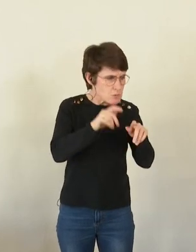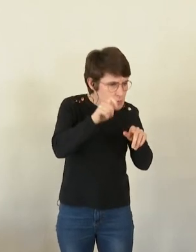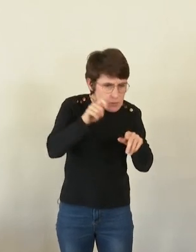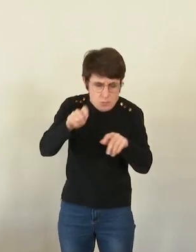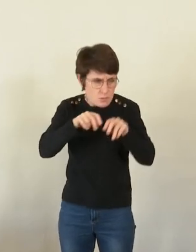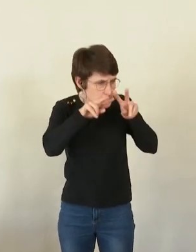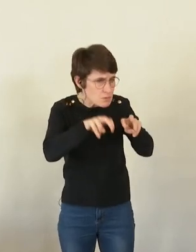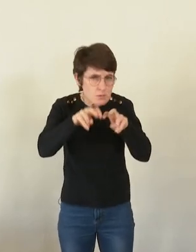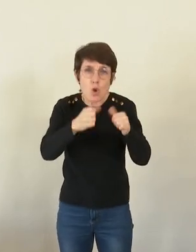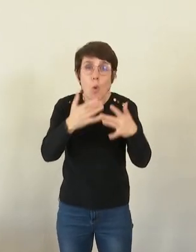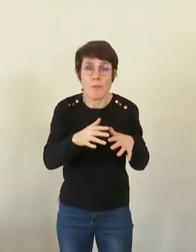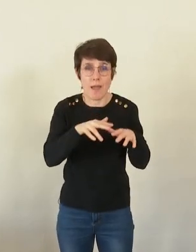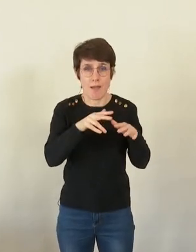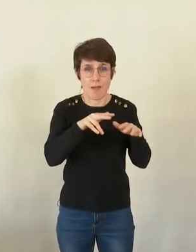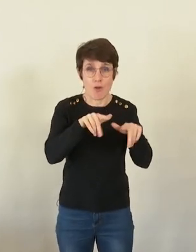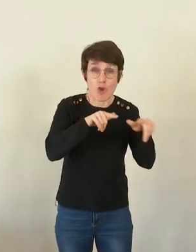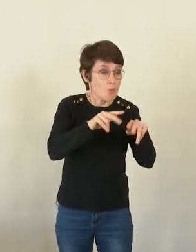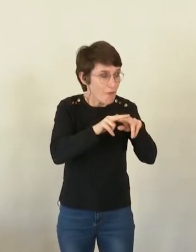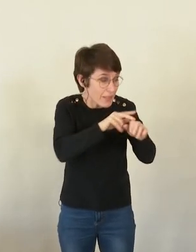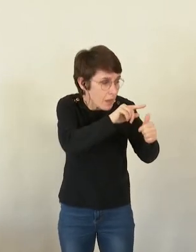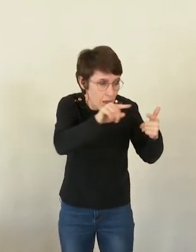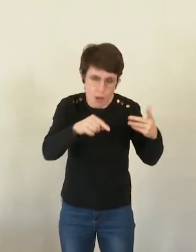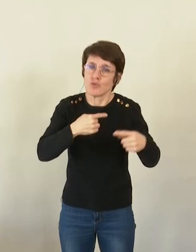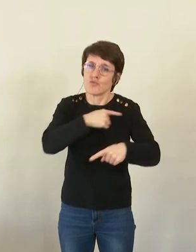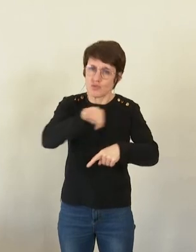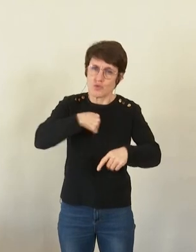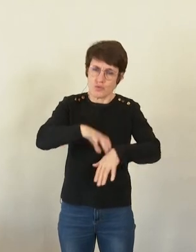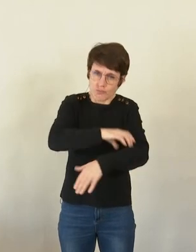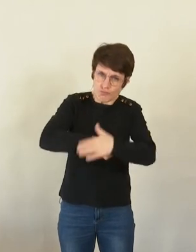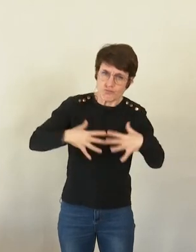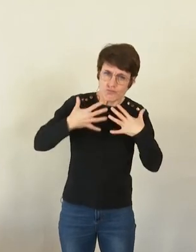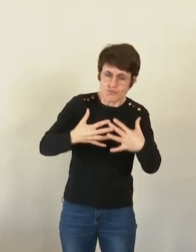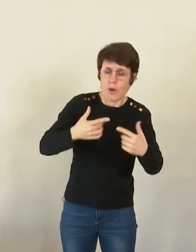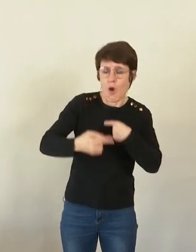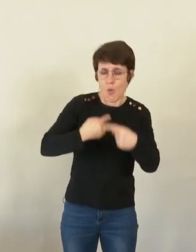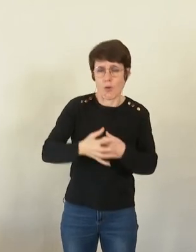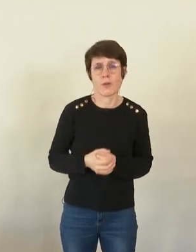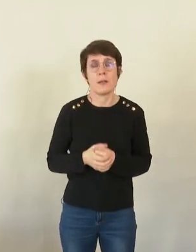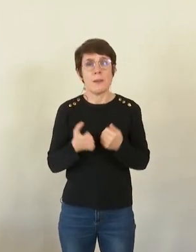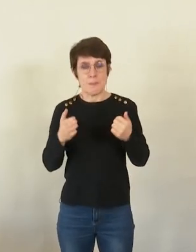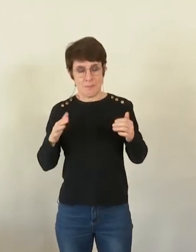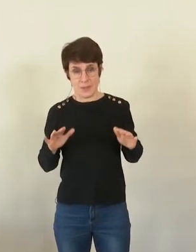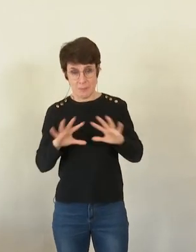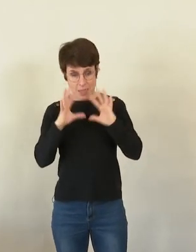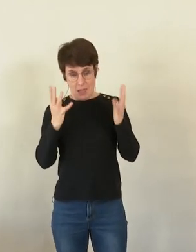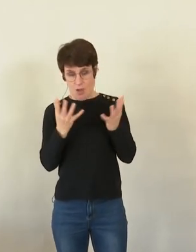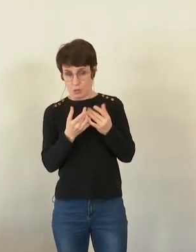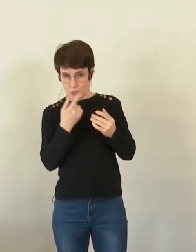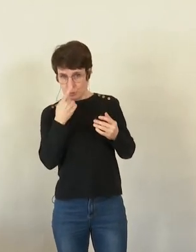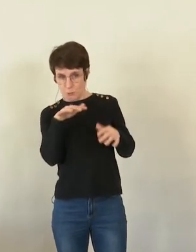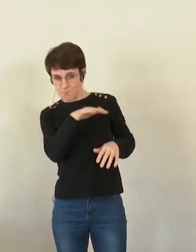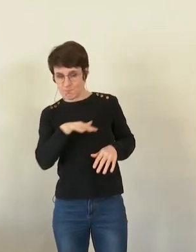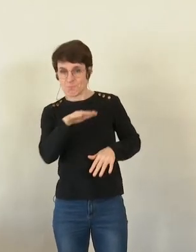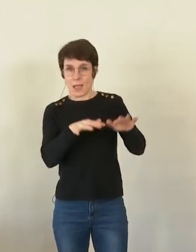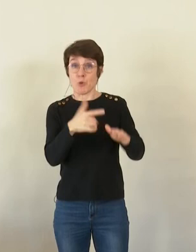qui est nécessaires nous nous y attelons euh mais euh ce que nous mesurons c'est que euh il y a près de 2000 logements euh qui